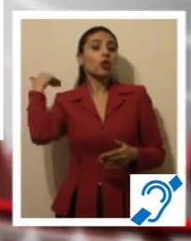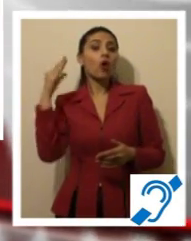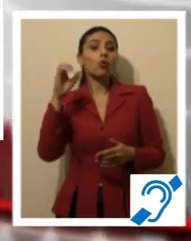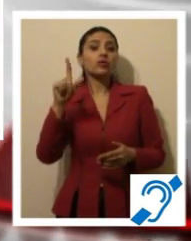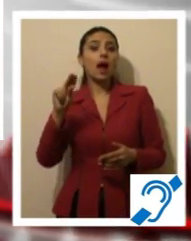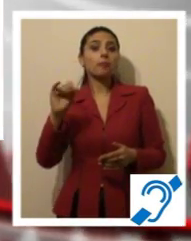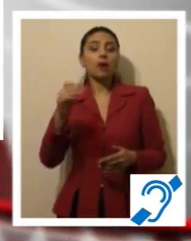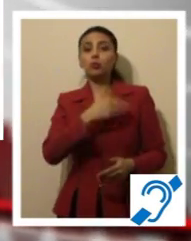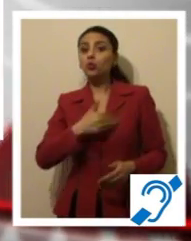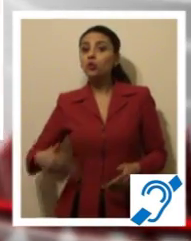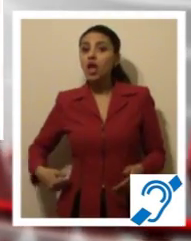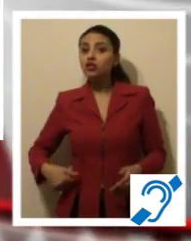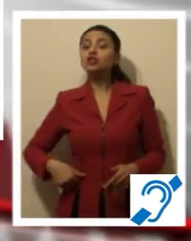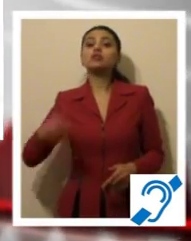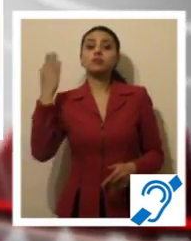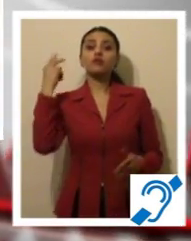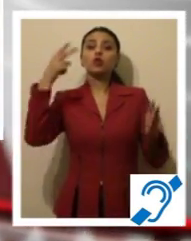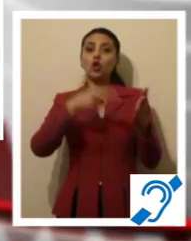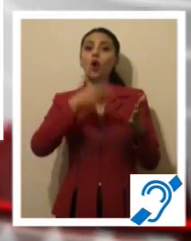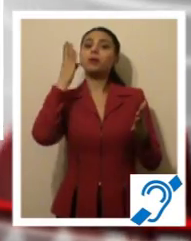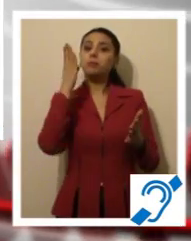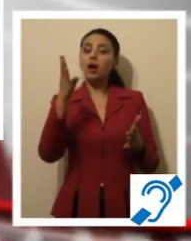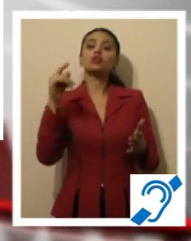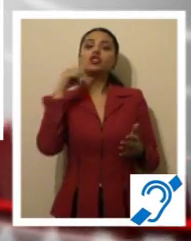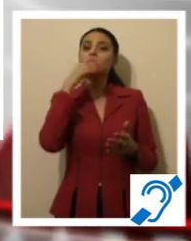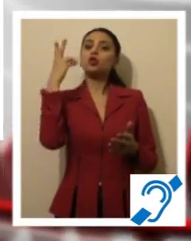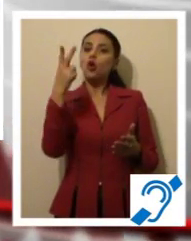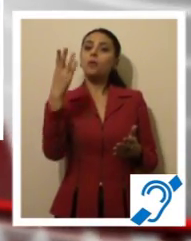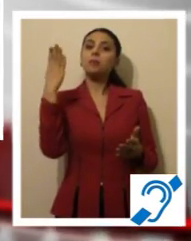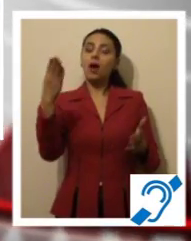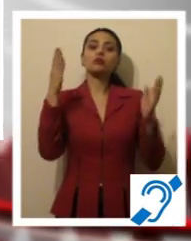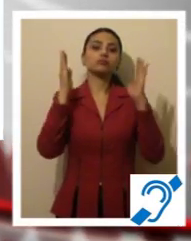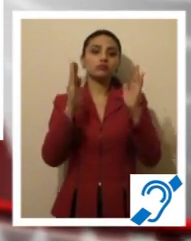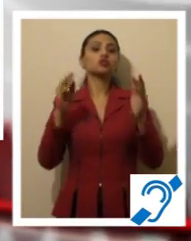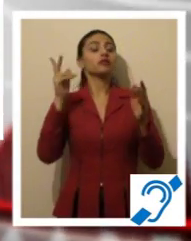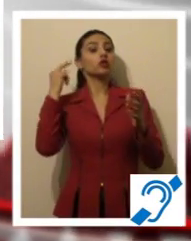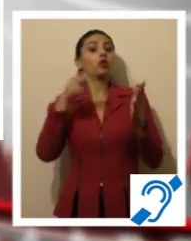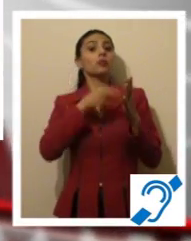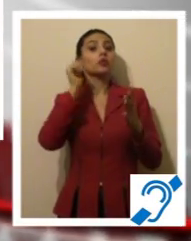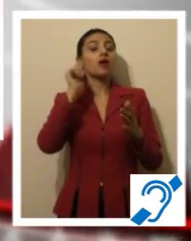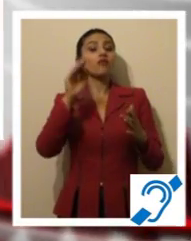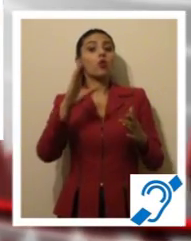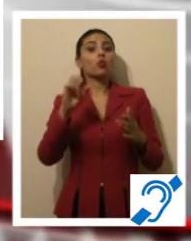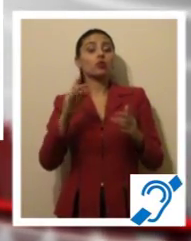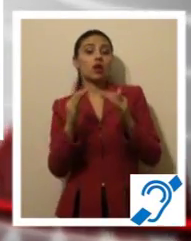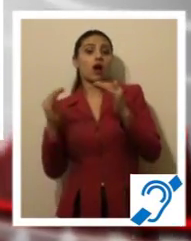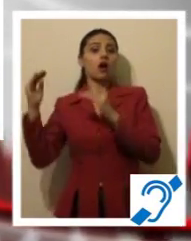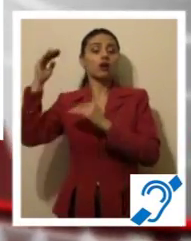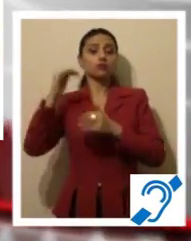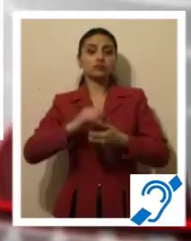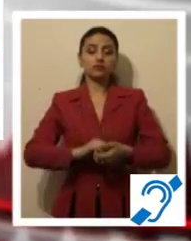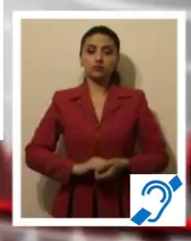iar în 1998 iunie 2004 și decembrie 2004-6 ianuarie 2011 la Înalta Curte de Casație și